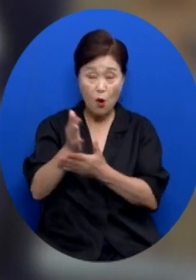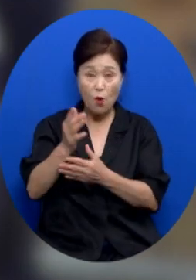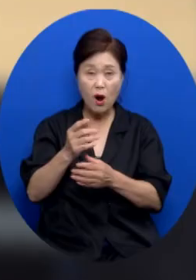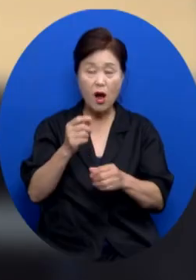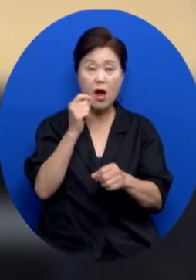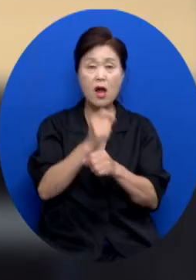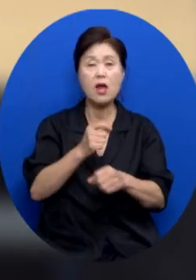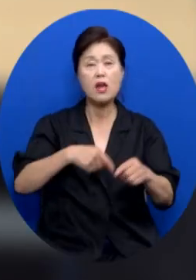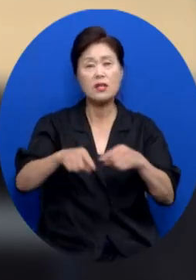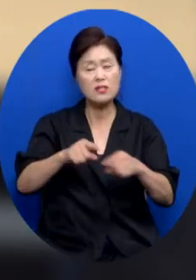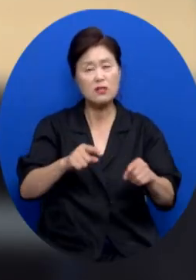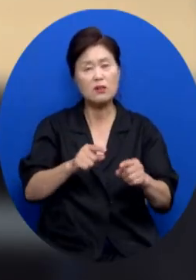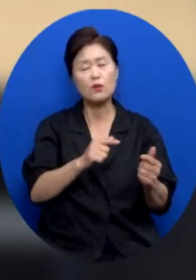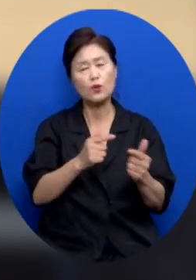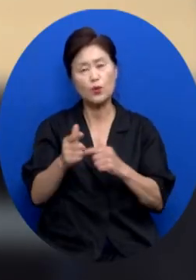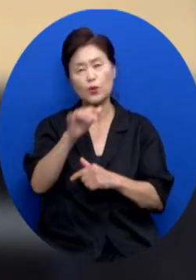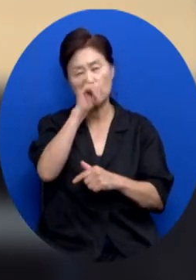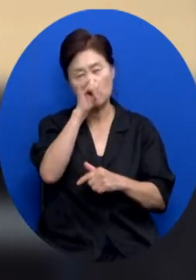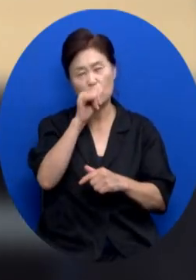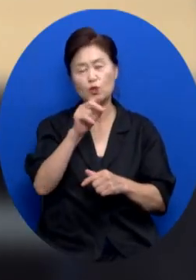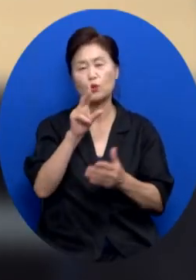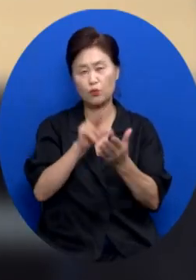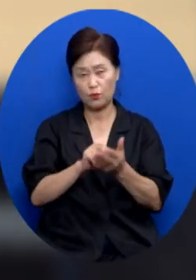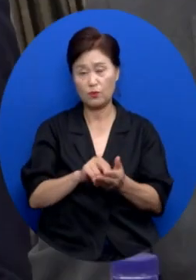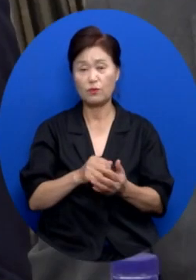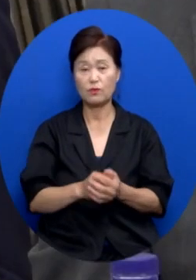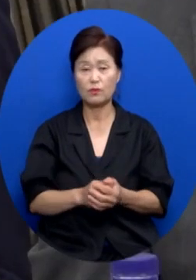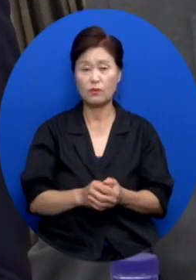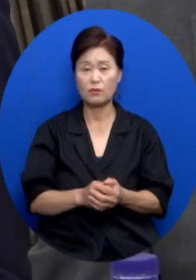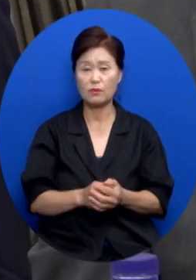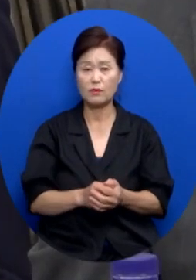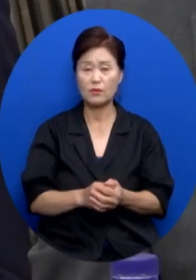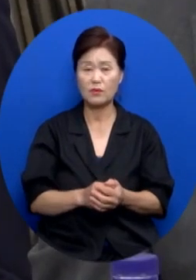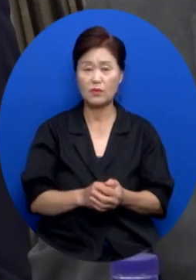행정체제를 가지고 있다는 점도 문제입니다. 책무성과